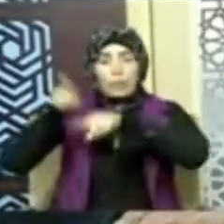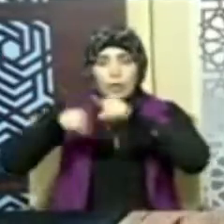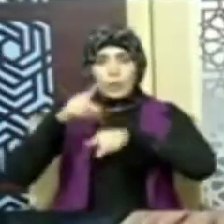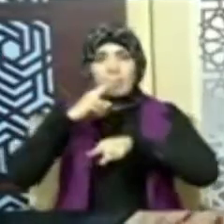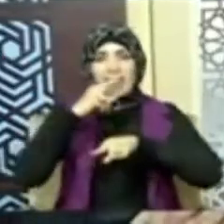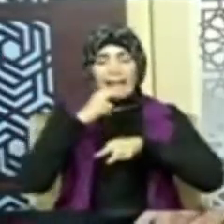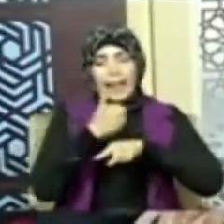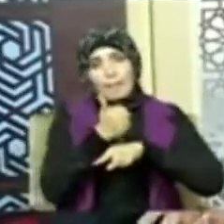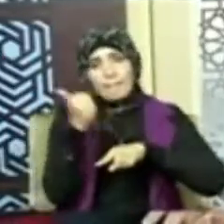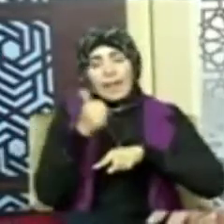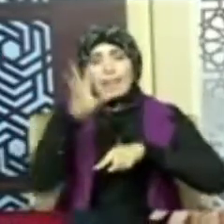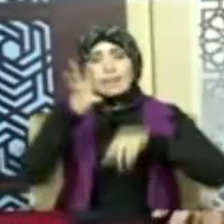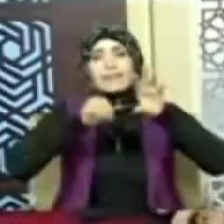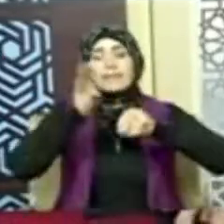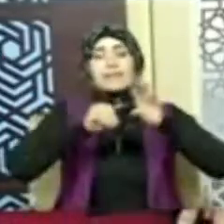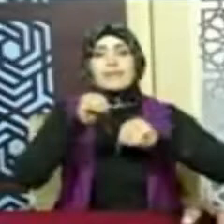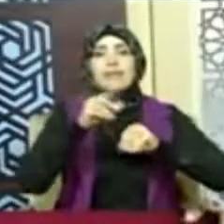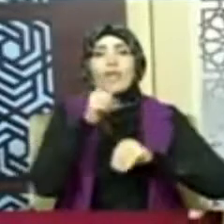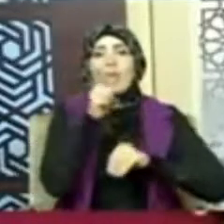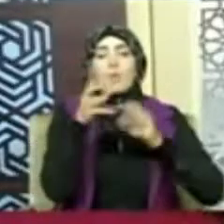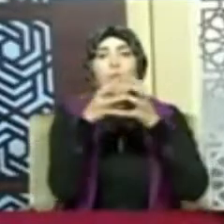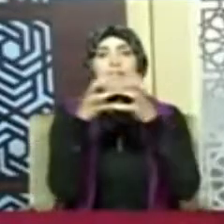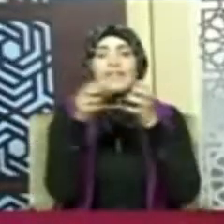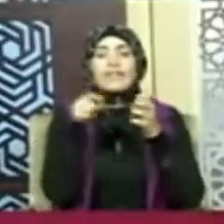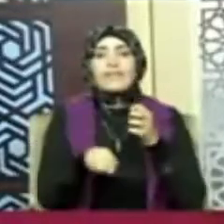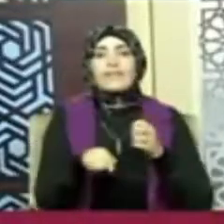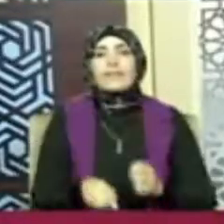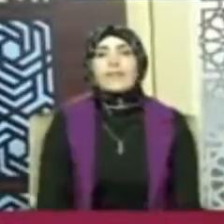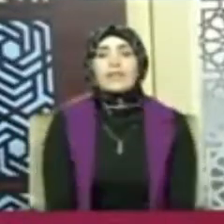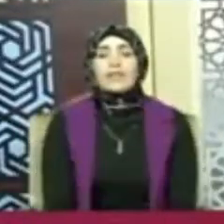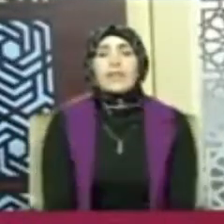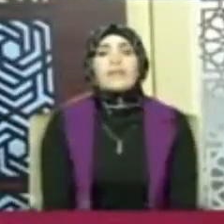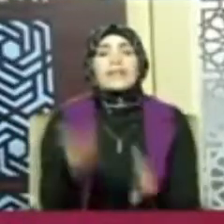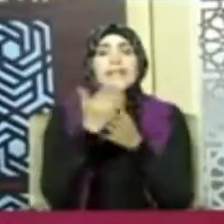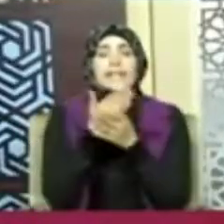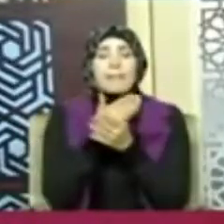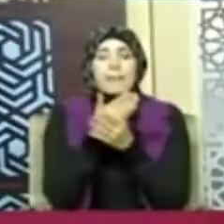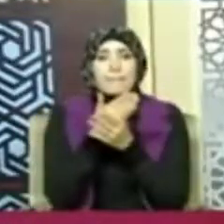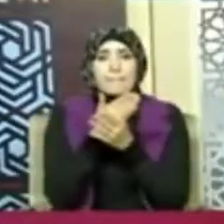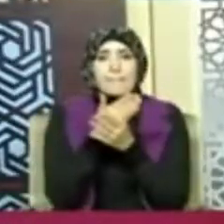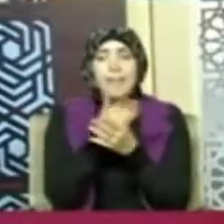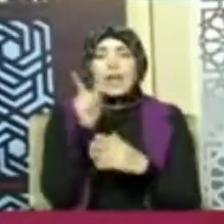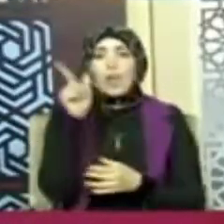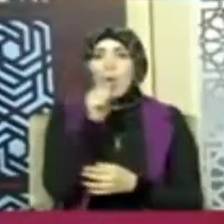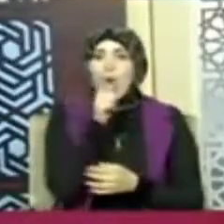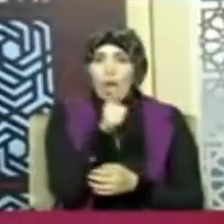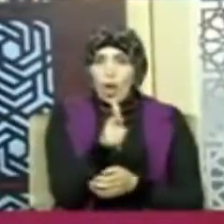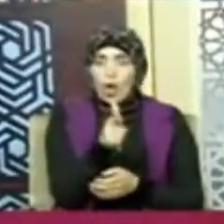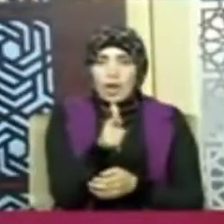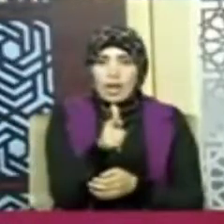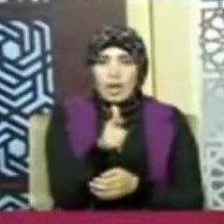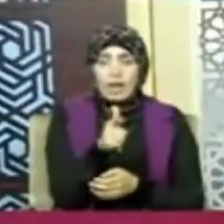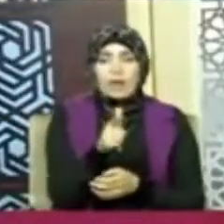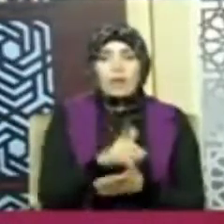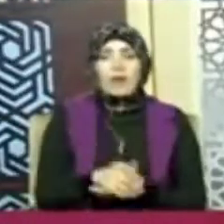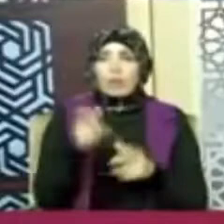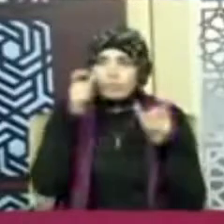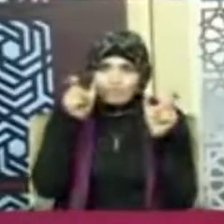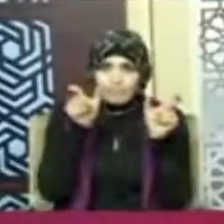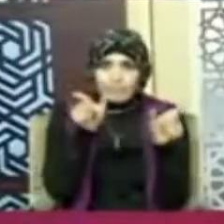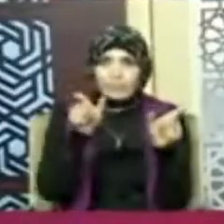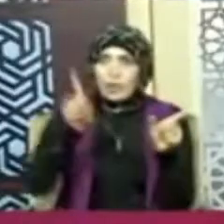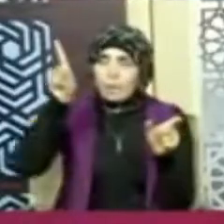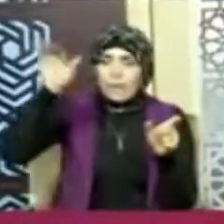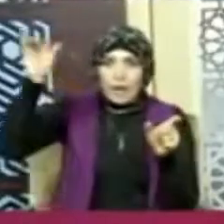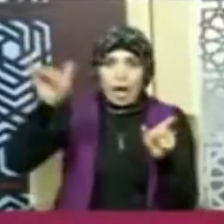السير، وبعضها علمه عنده، لأنه هو الذي قال: وأيده